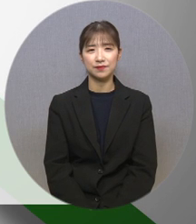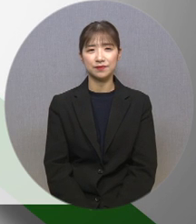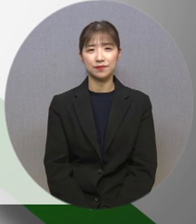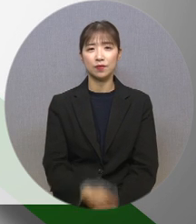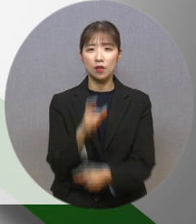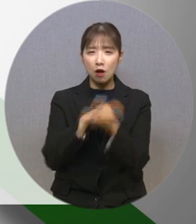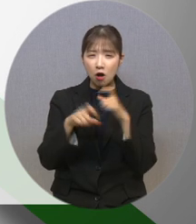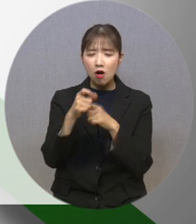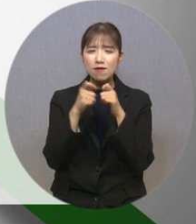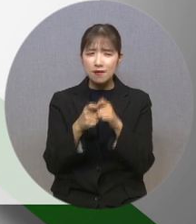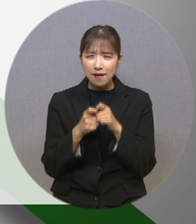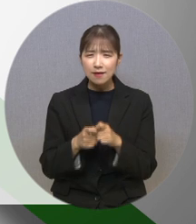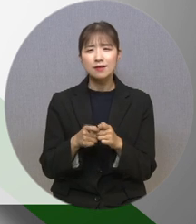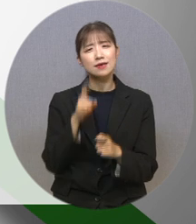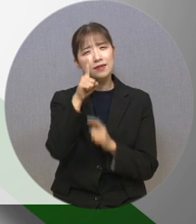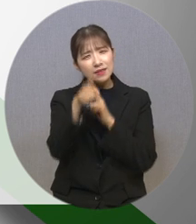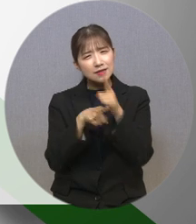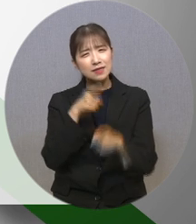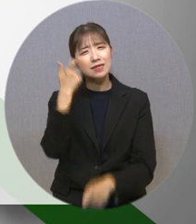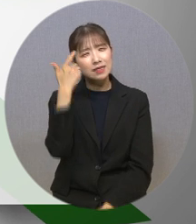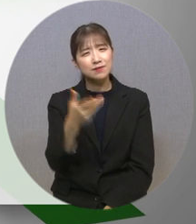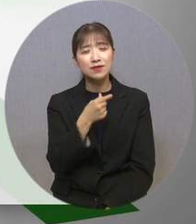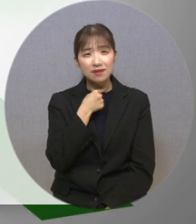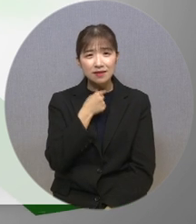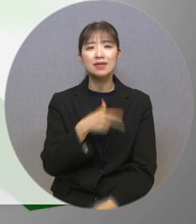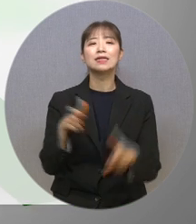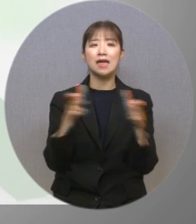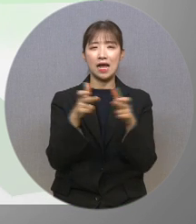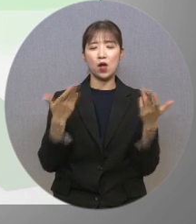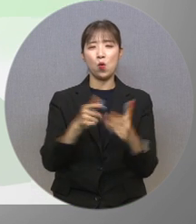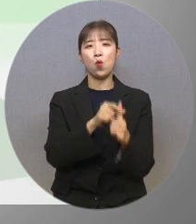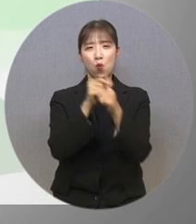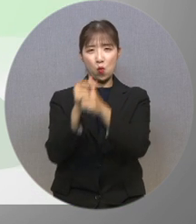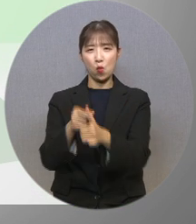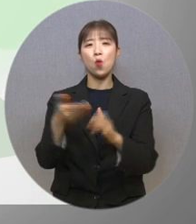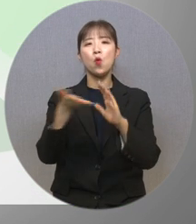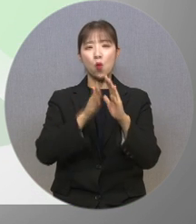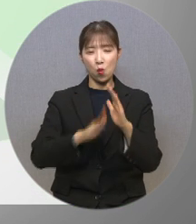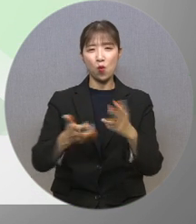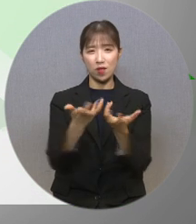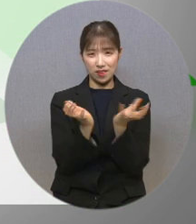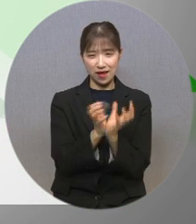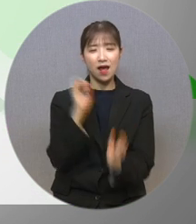더 자세한 입사 지원과 문의 사항은 한국장애인고용공단 누리집이나